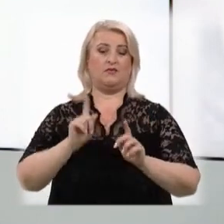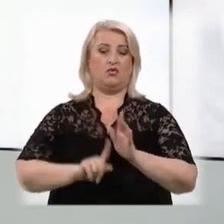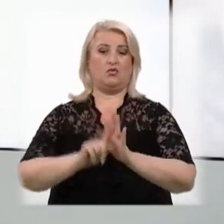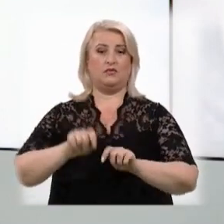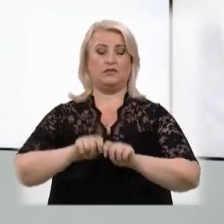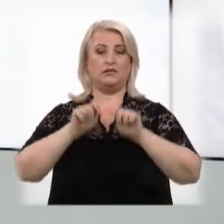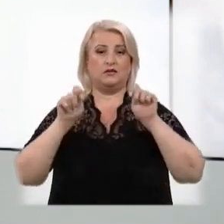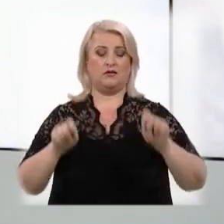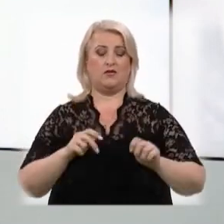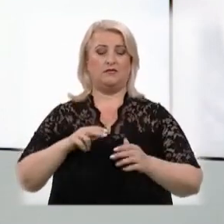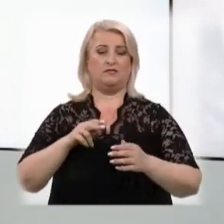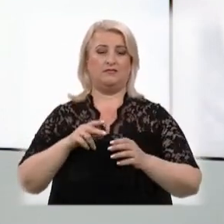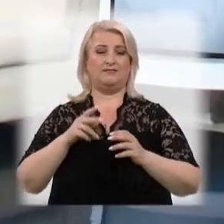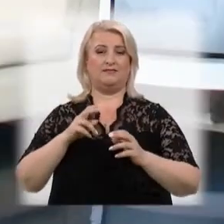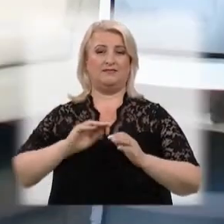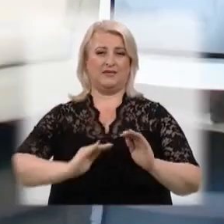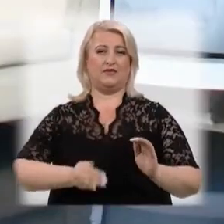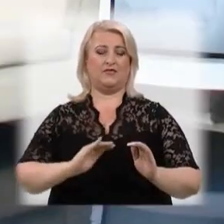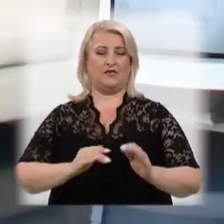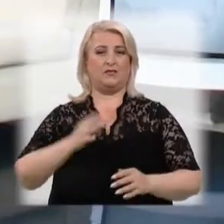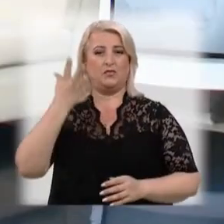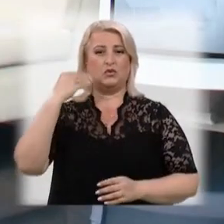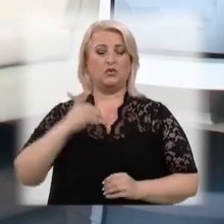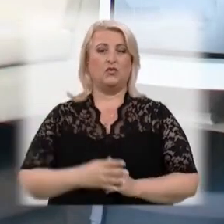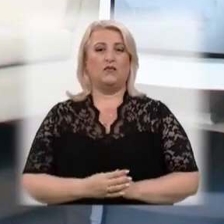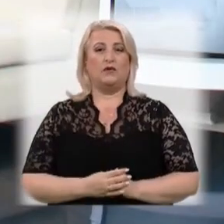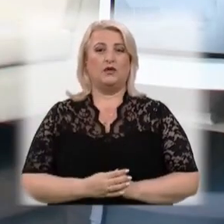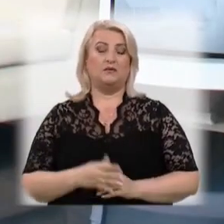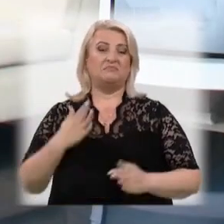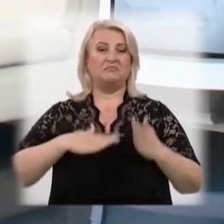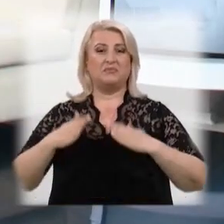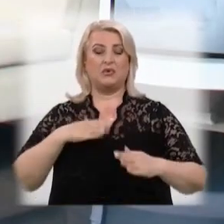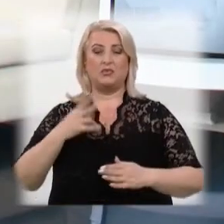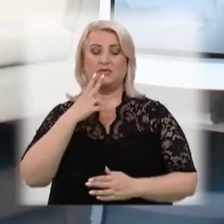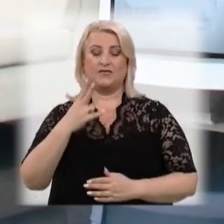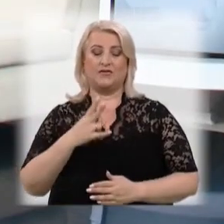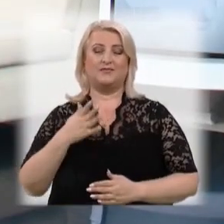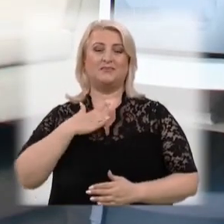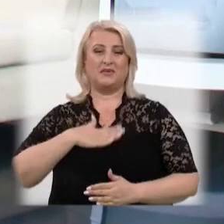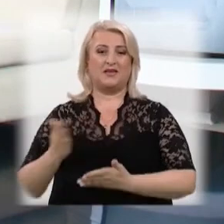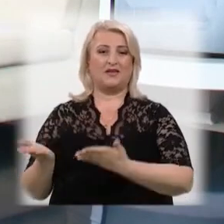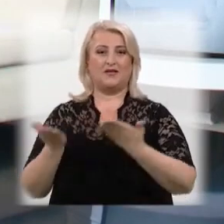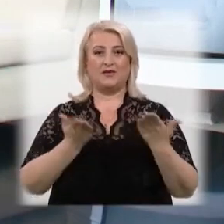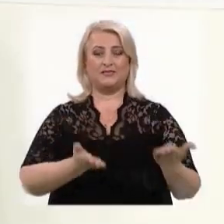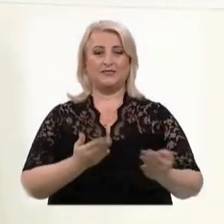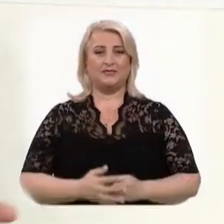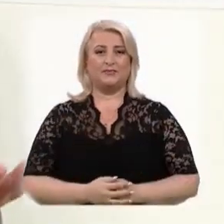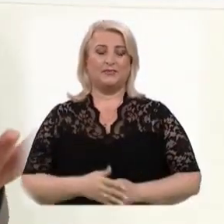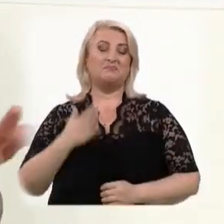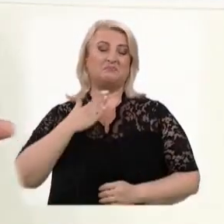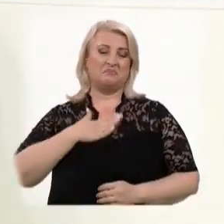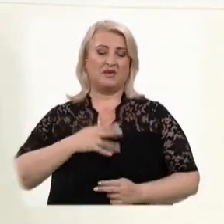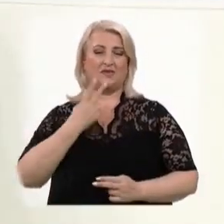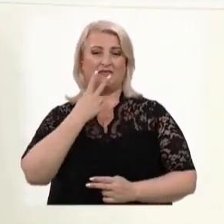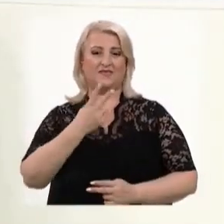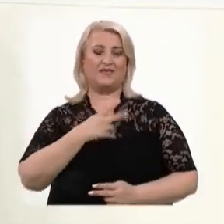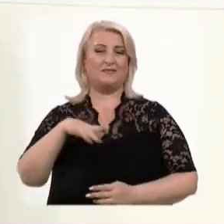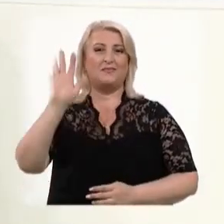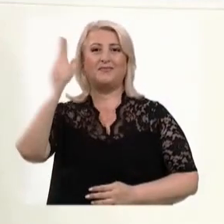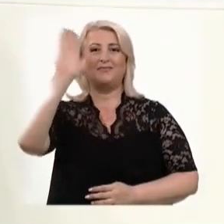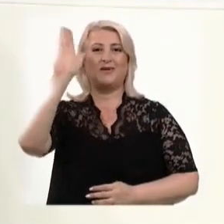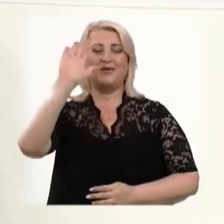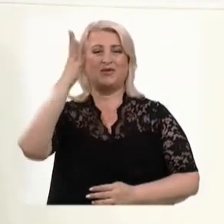digital timp și talmazan School Dumitru Mă bucur să te văd Aici vine sau Bine ai venit bine vom găsit sau tare